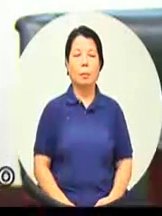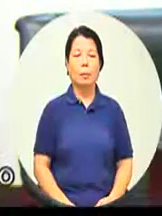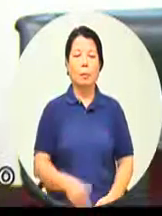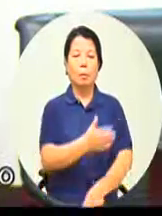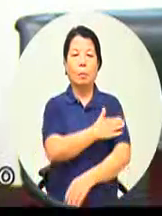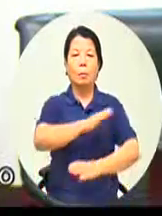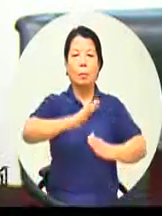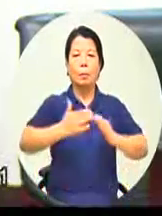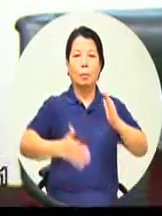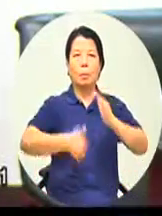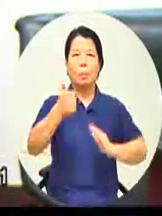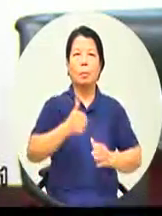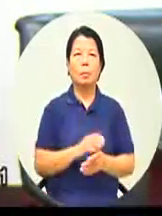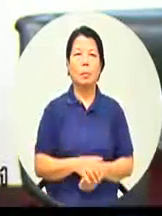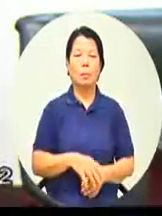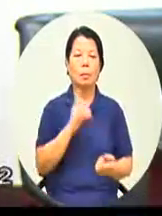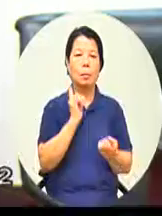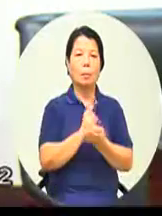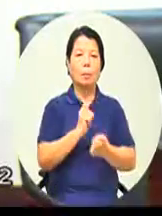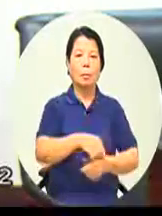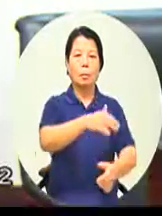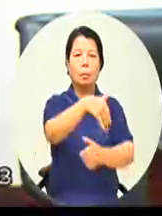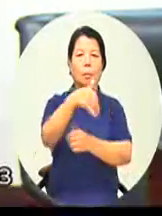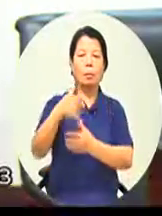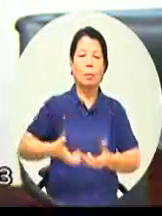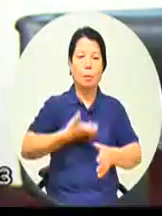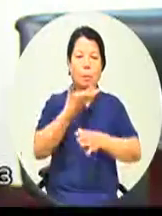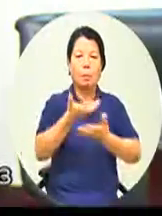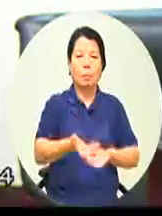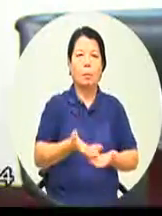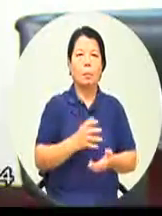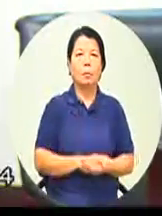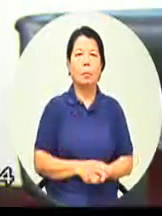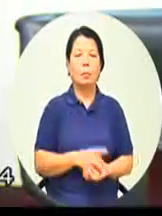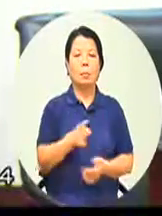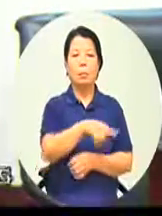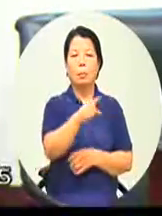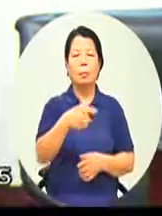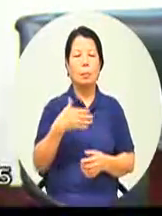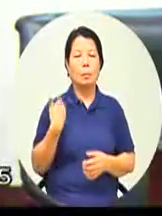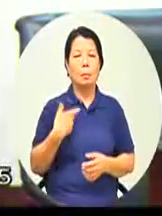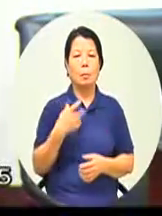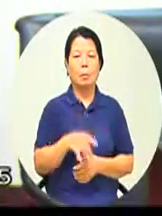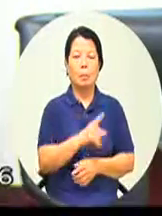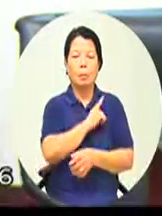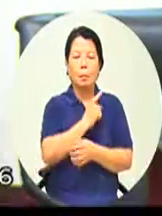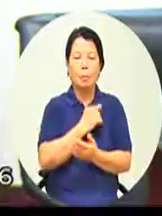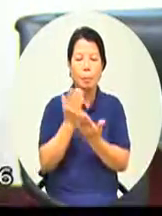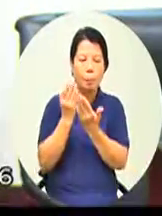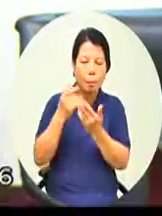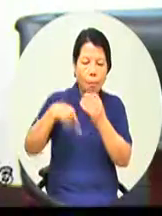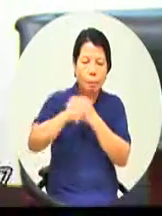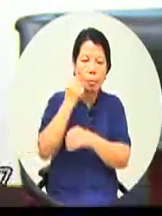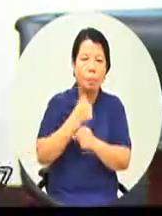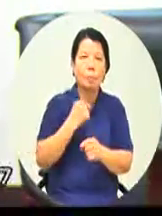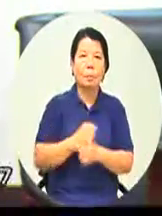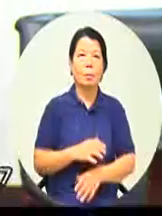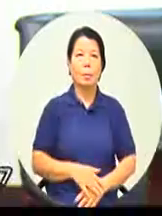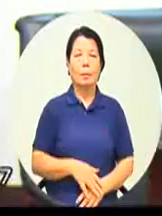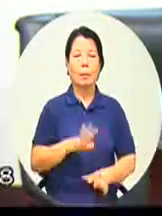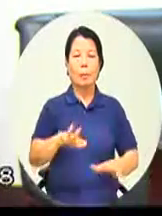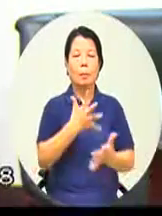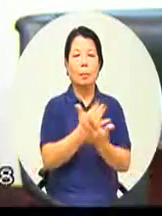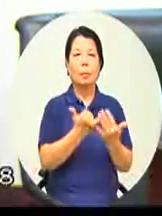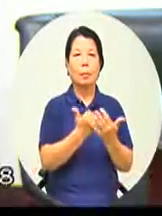校长对招生的付出跟贡献，足侪人无看到他默默在耕耘跟付出，结果他学